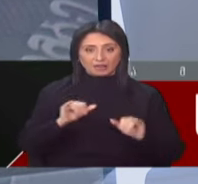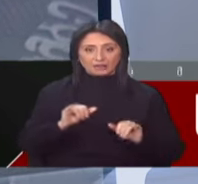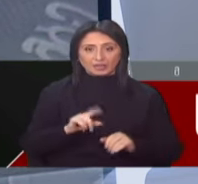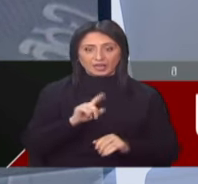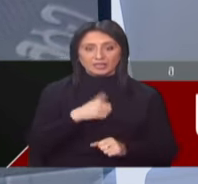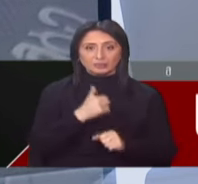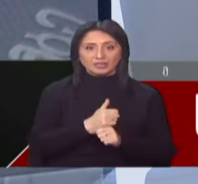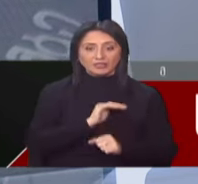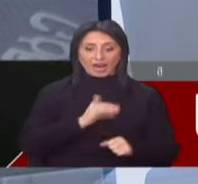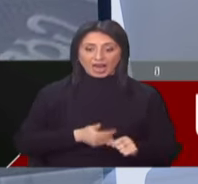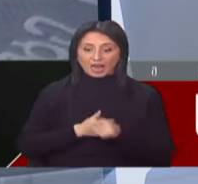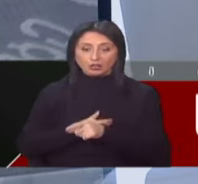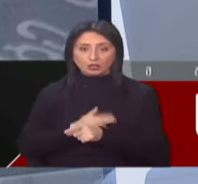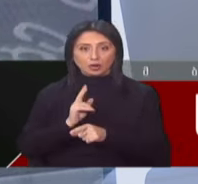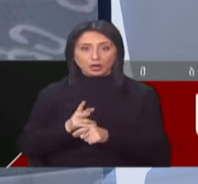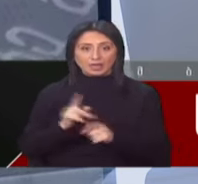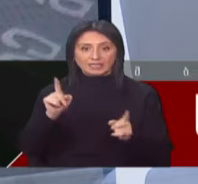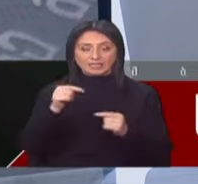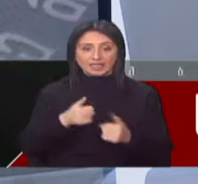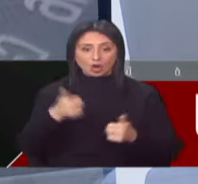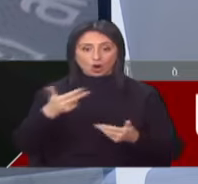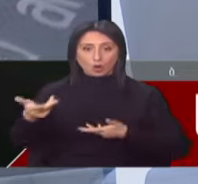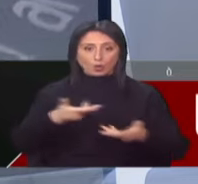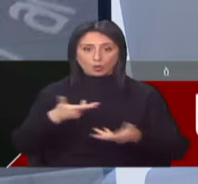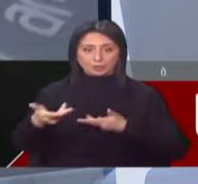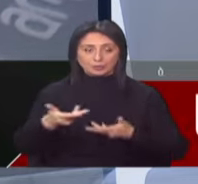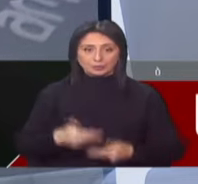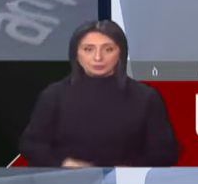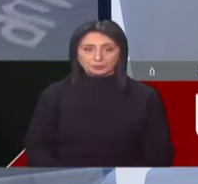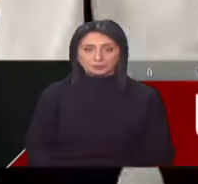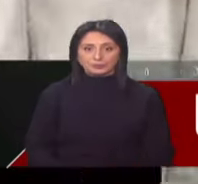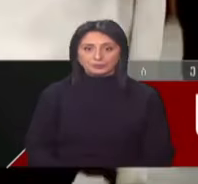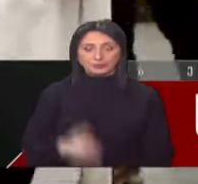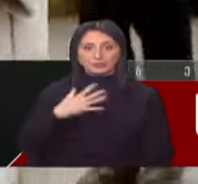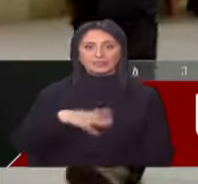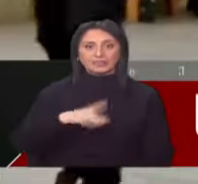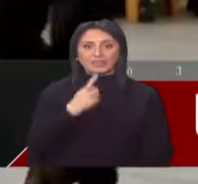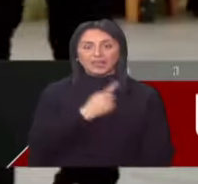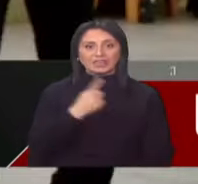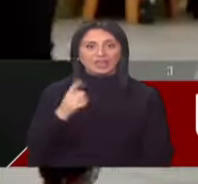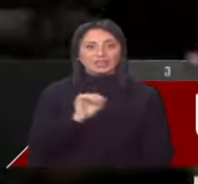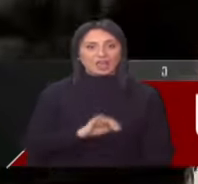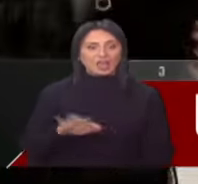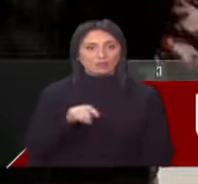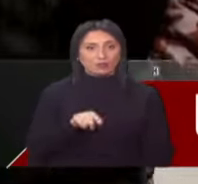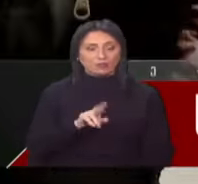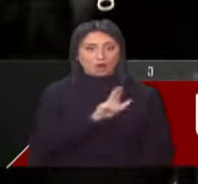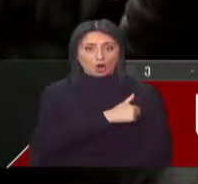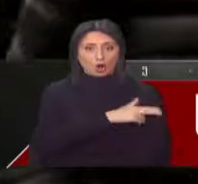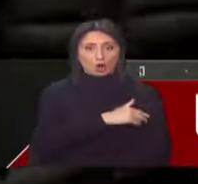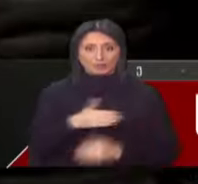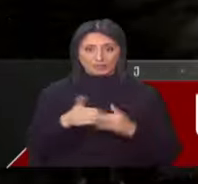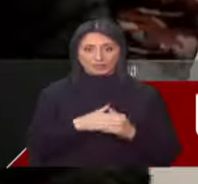და რაც მთავარია კერძო სექტორისთვის სათანადო კონკურენციის გაწევას. Საქართველო ერთადერთია ევროპაში, სადაც